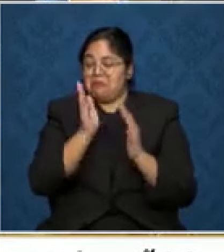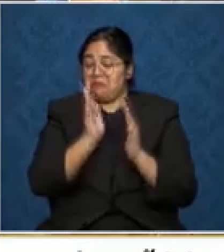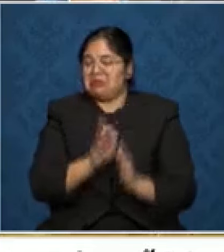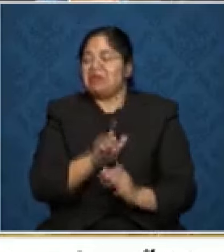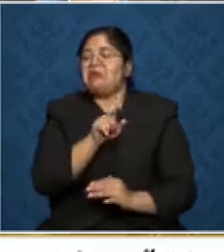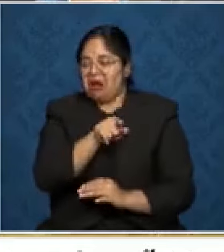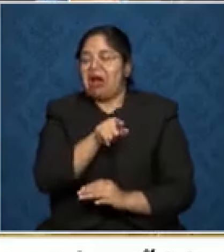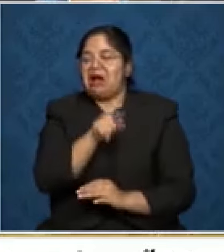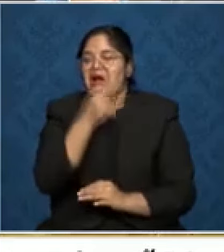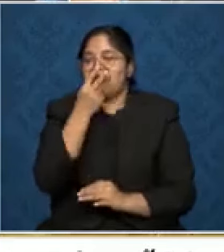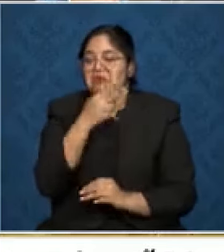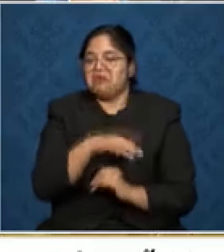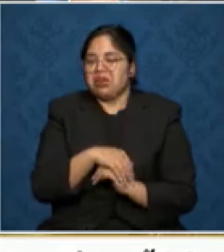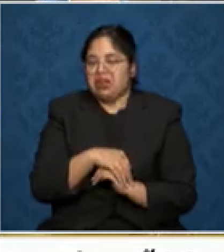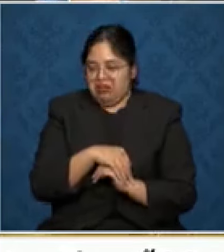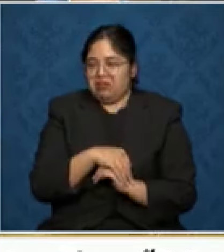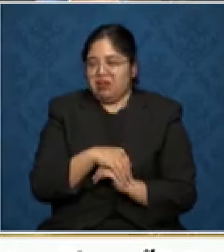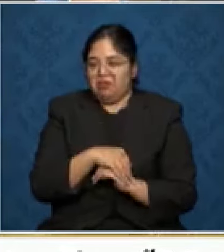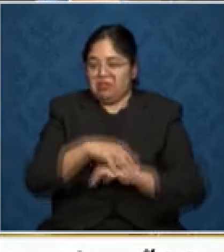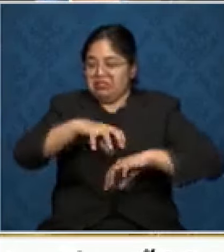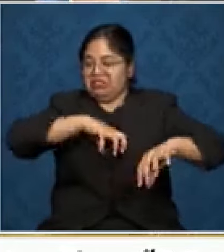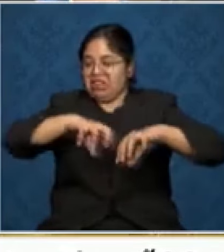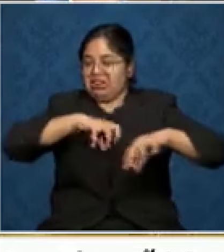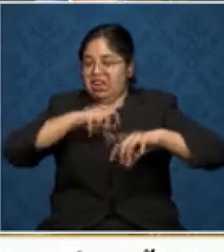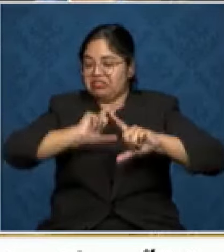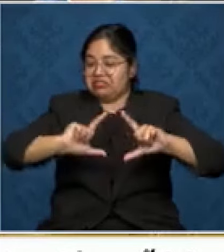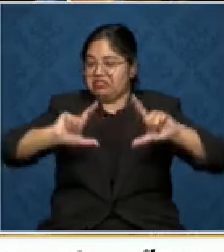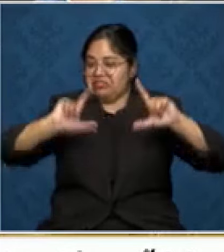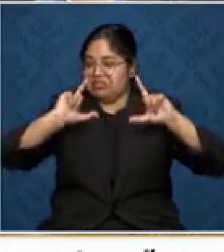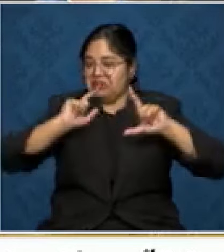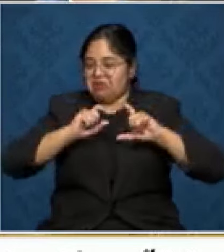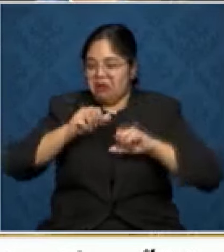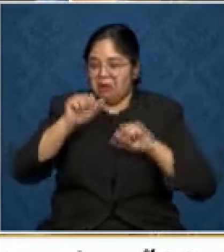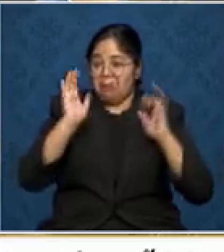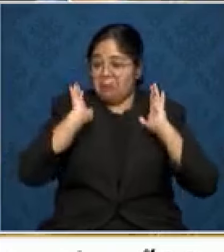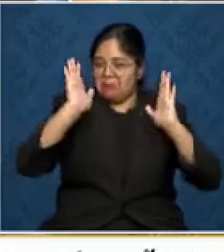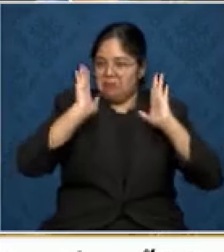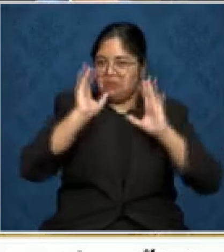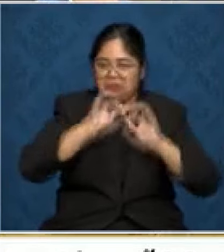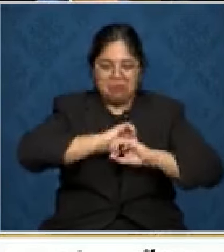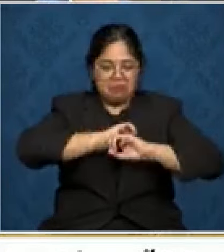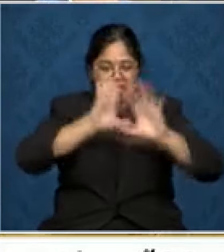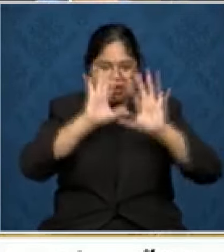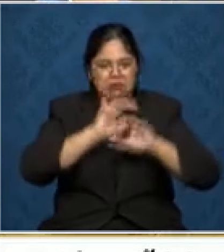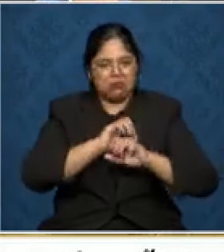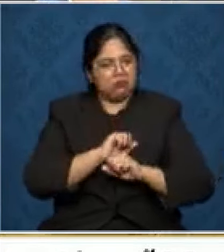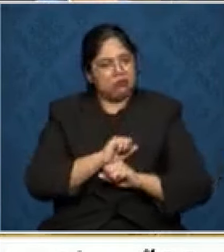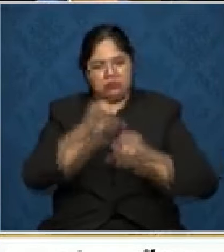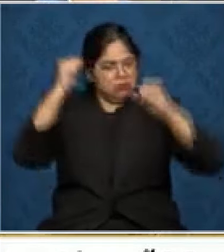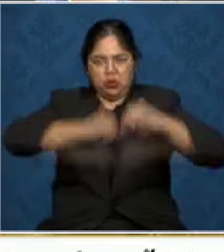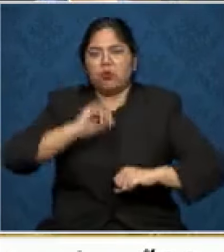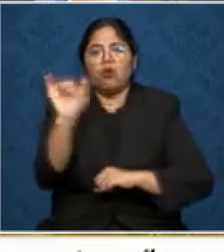ว่า Tomorrowโฆษกของเขาออกมาแถลงชัดเจนว่าว่าเคยังไม่ได้ยืนยันเรื่อง